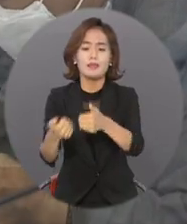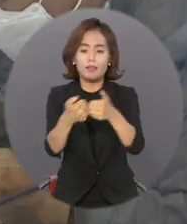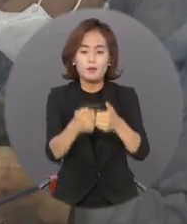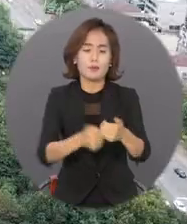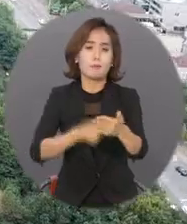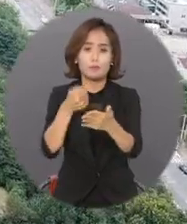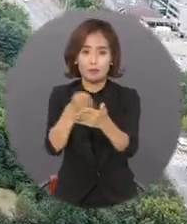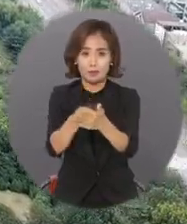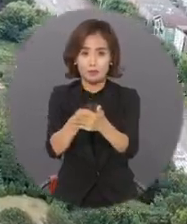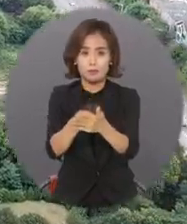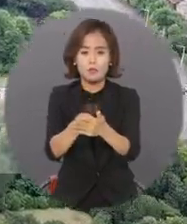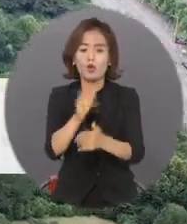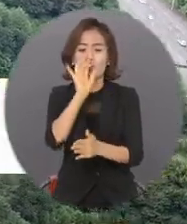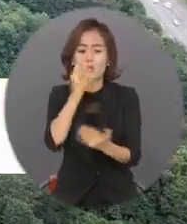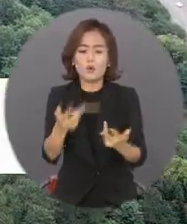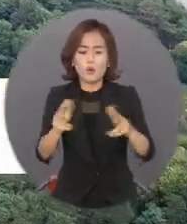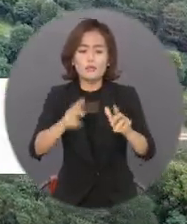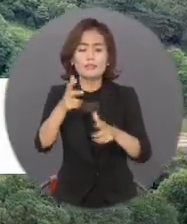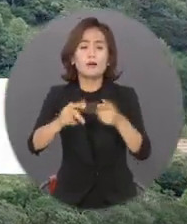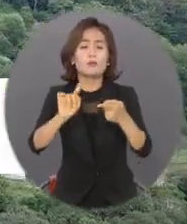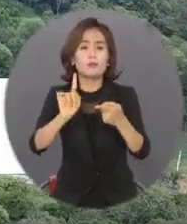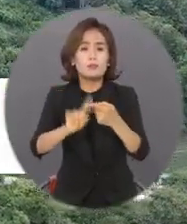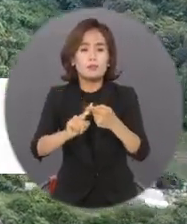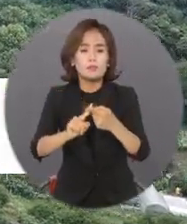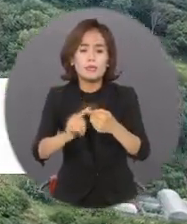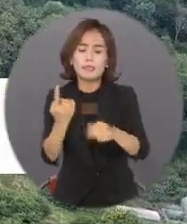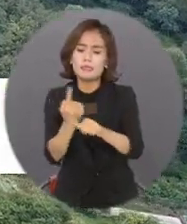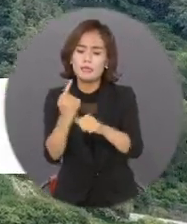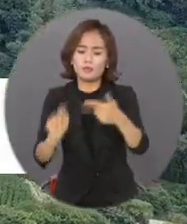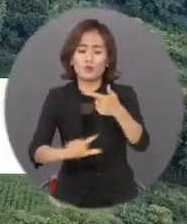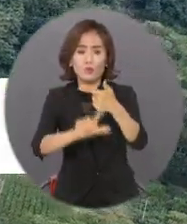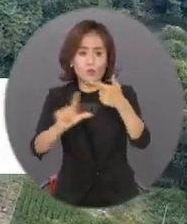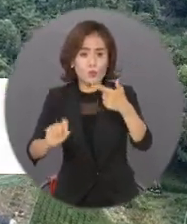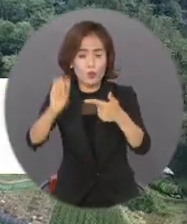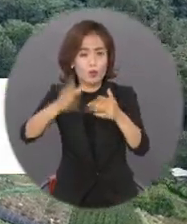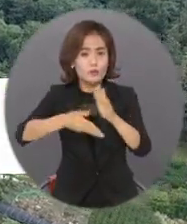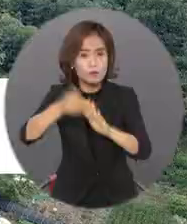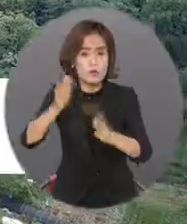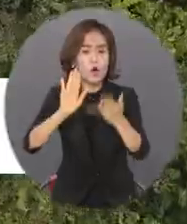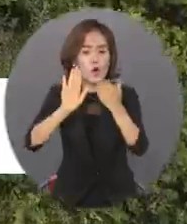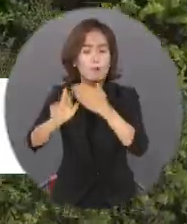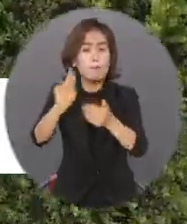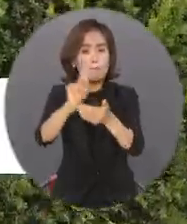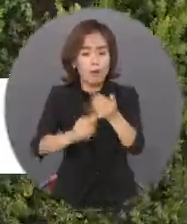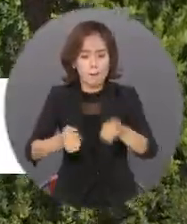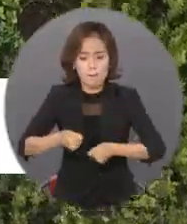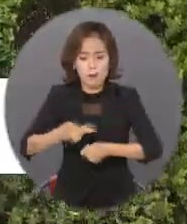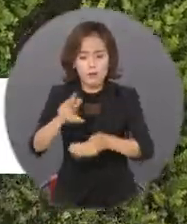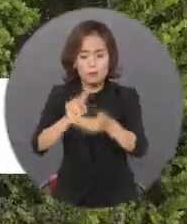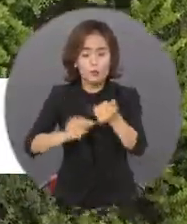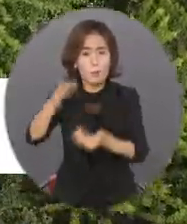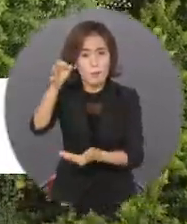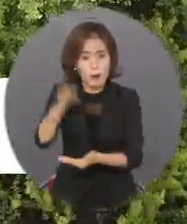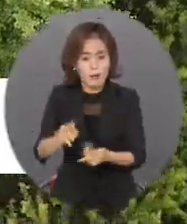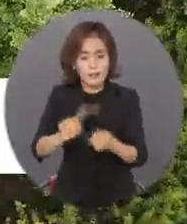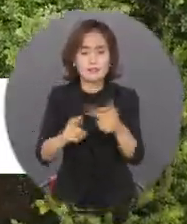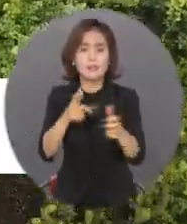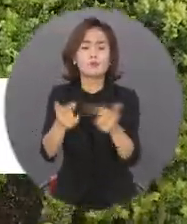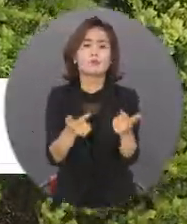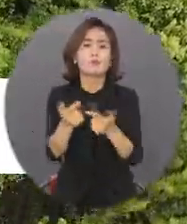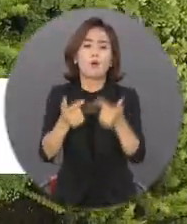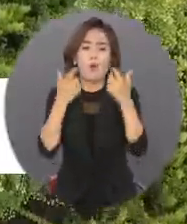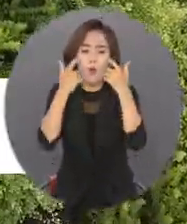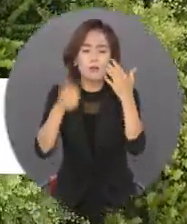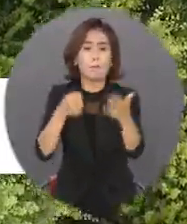의결됐습니다. 중앙공원 일지구 사업은 지난 6월 광주시가 후분양과 평당 분양가를 낮추는 방향의 사업